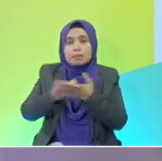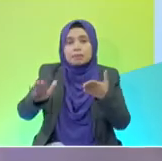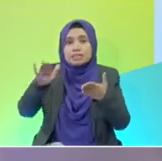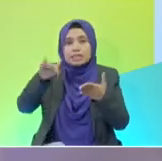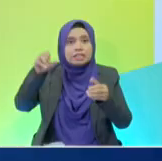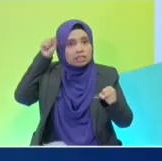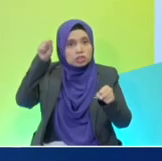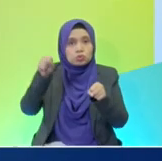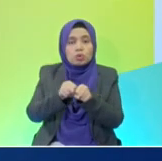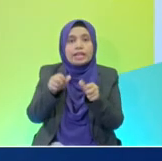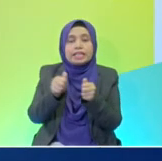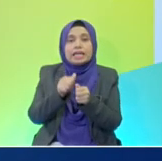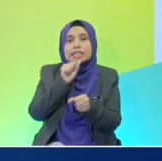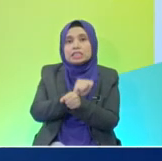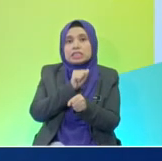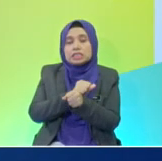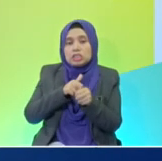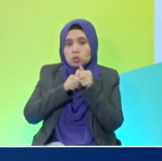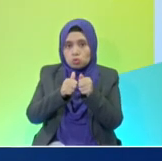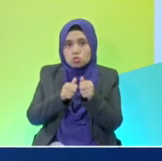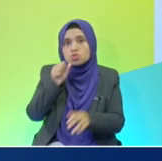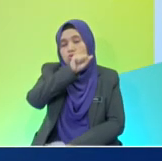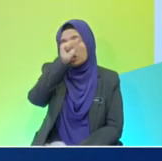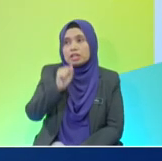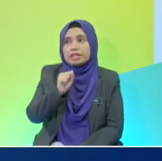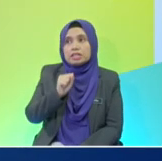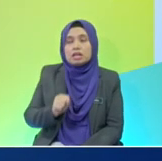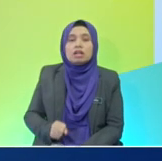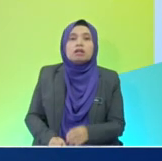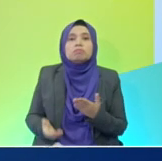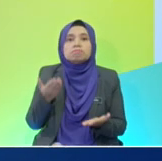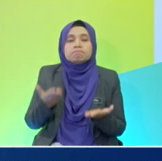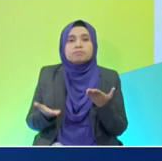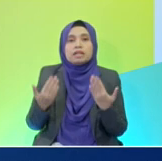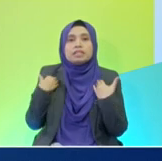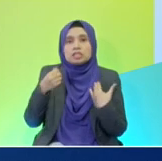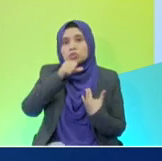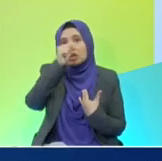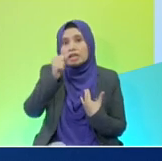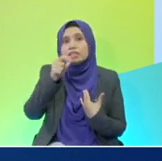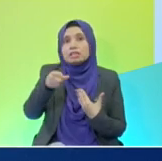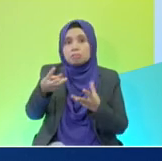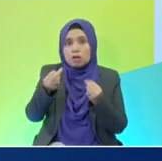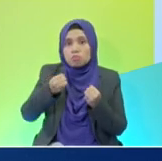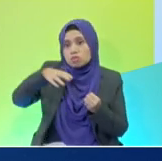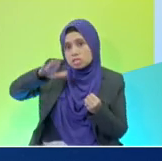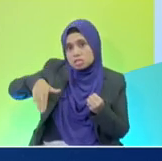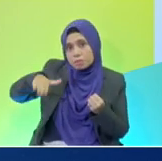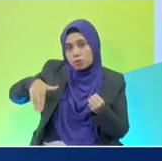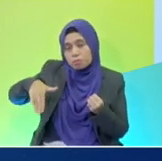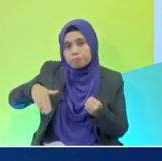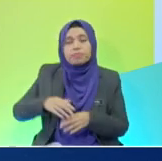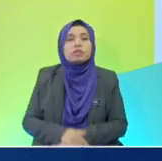situasi kecil mengikut kehendak soal lain jadi di sini kadang-kadang ada soal yang sebelum langkah langkah